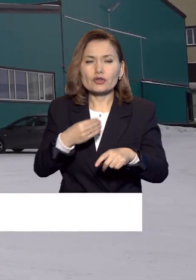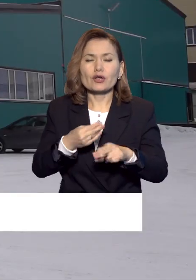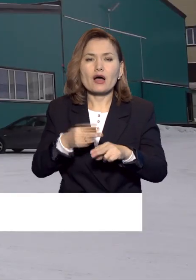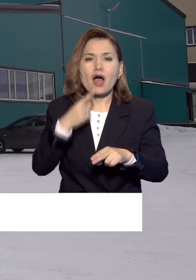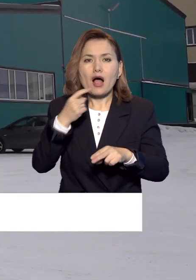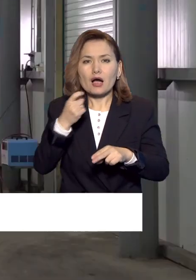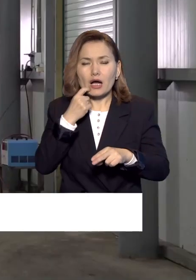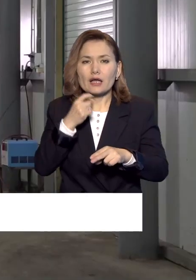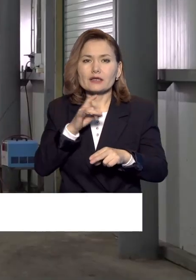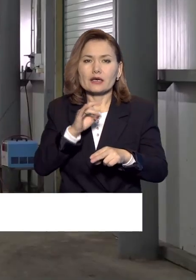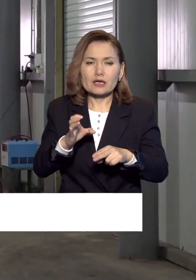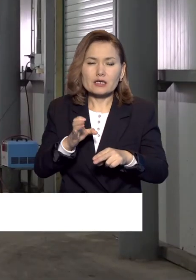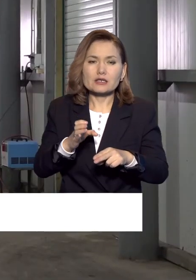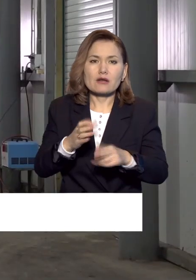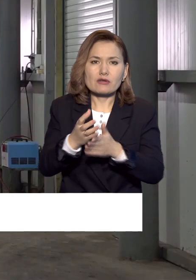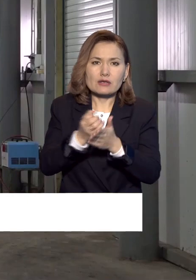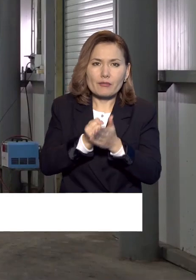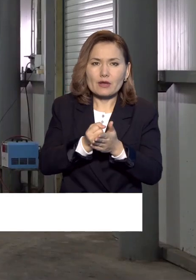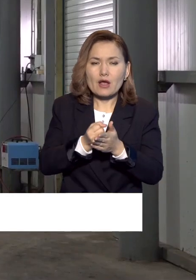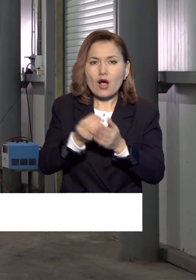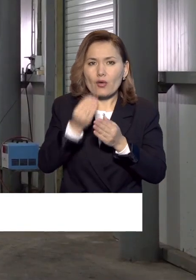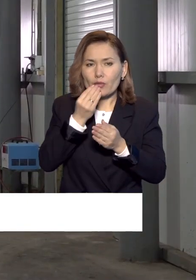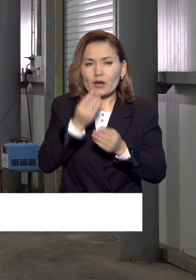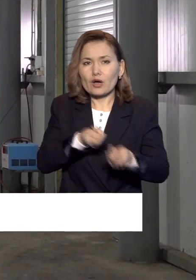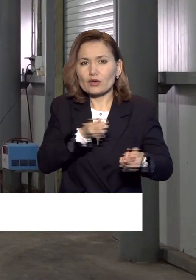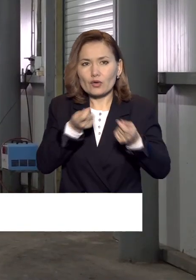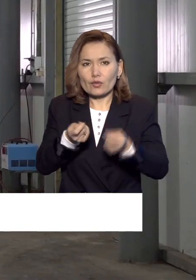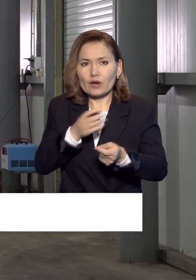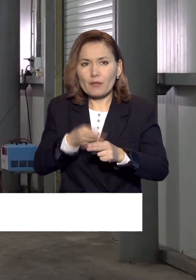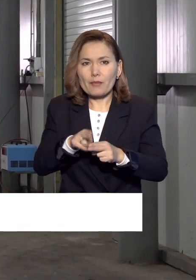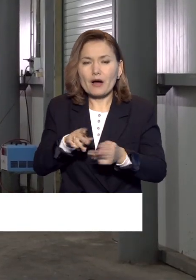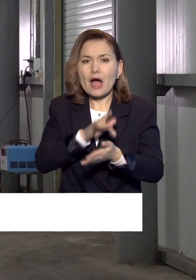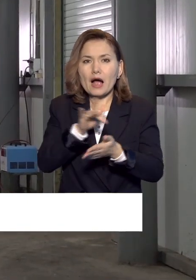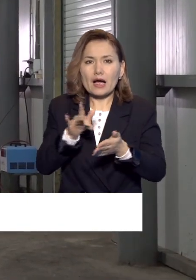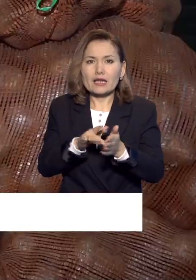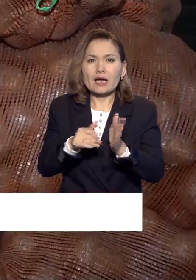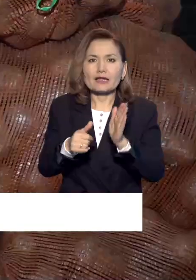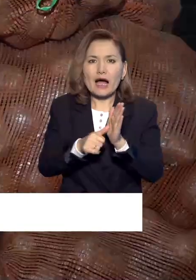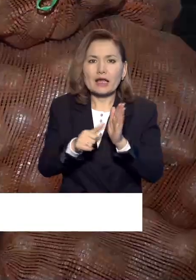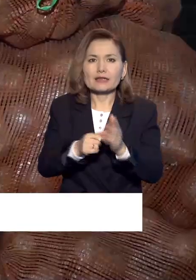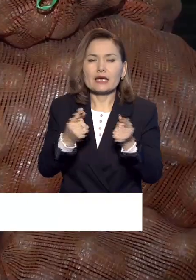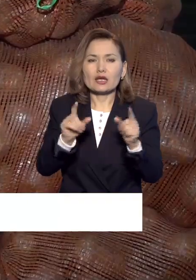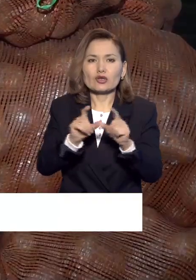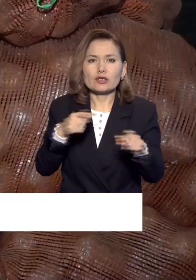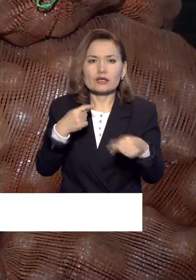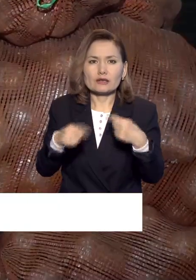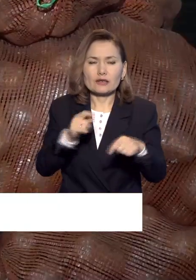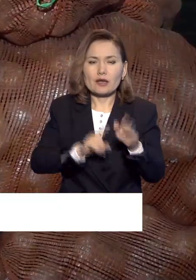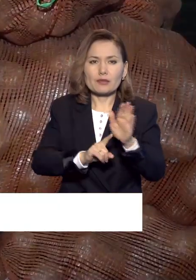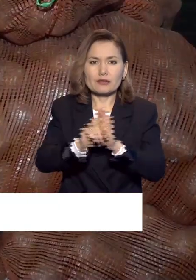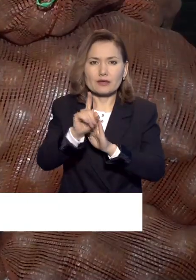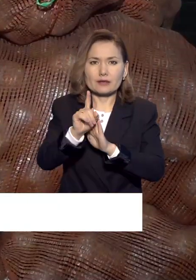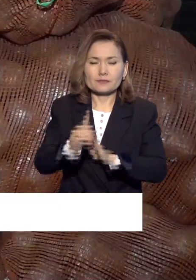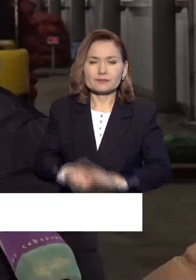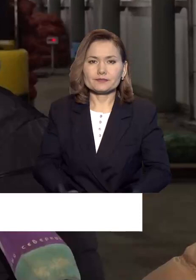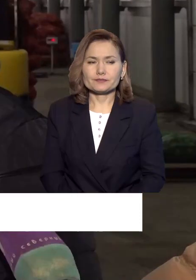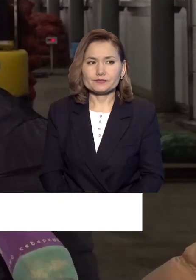сынды басқа да өнімдер молынан сатып алынған еді. Бұл тауарлар қаладағы 6 ірі дүкенде саудаланып жатыр.